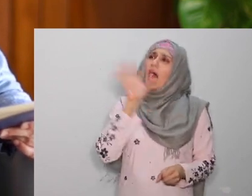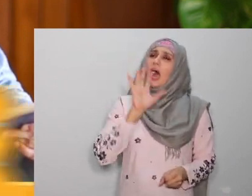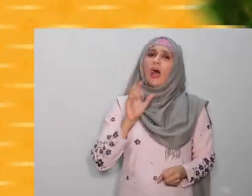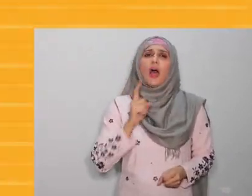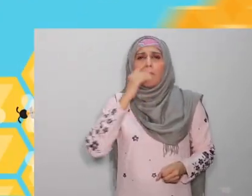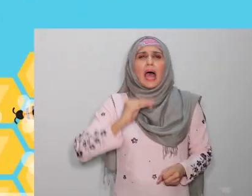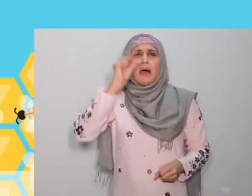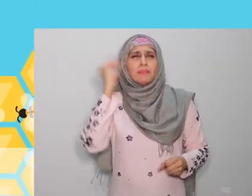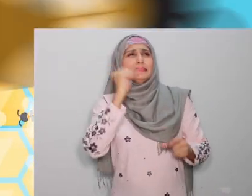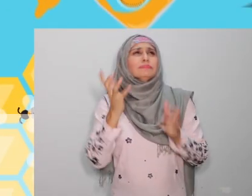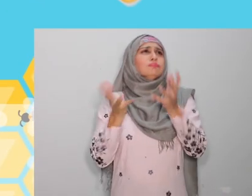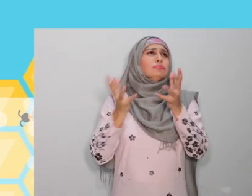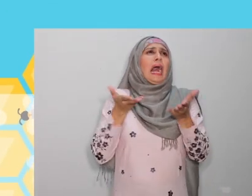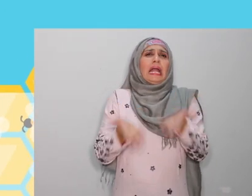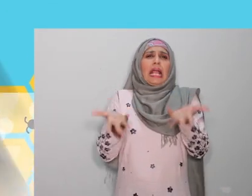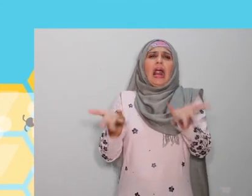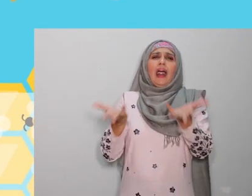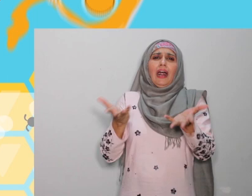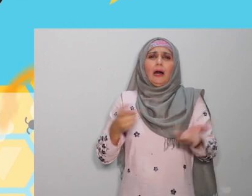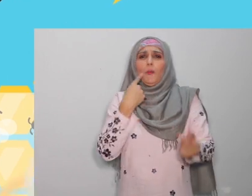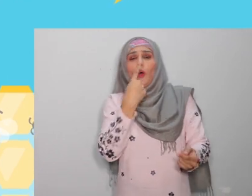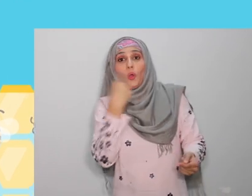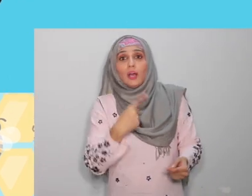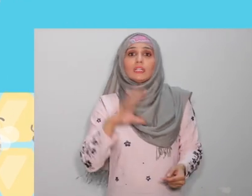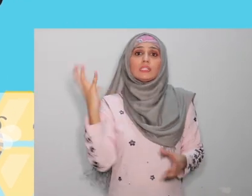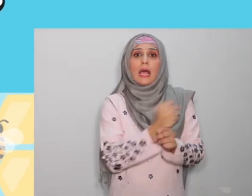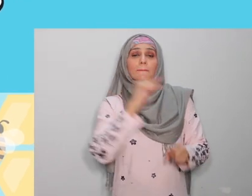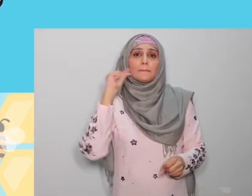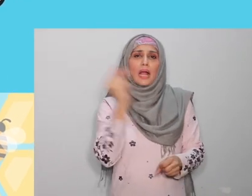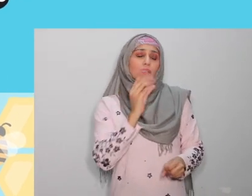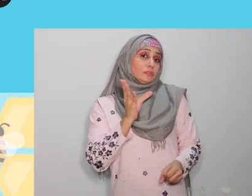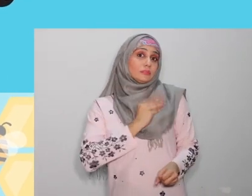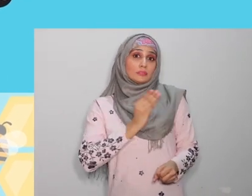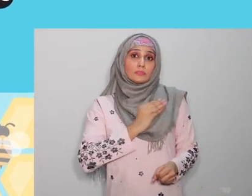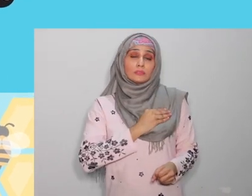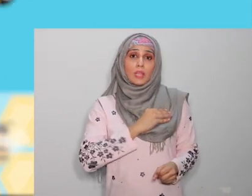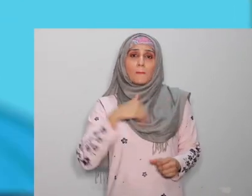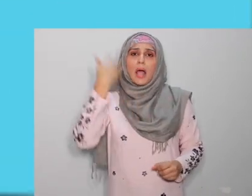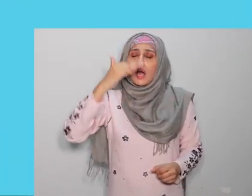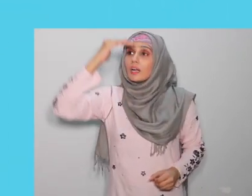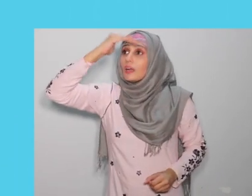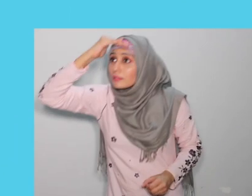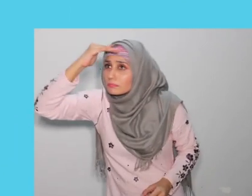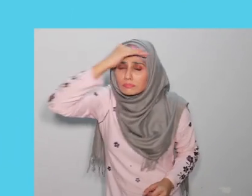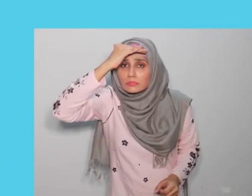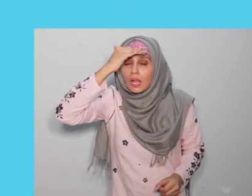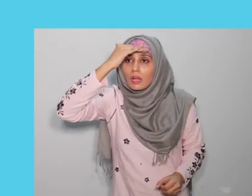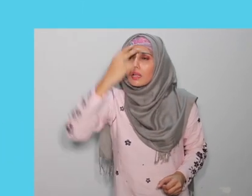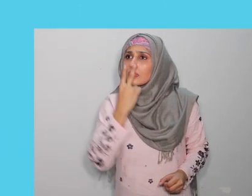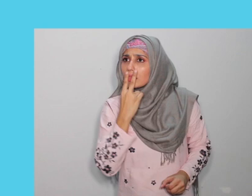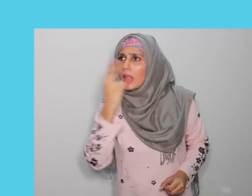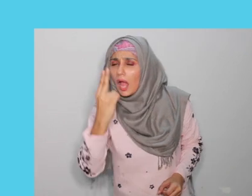चिल्लाने लगीं, हाँ पापी, ये क्या हो रहा है? मक्खियों ने डरते डरते जो बाहर